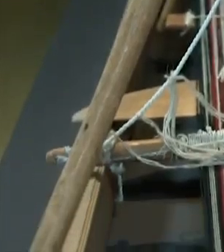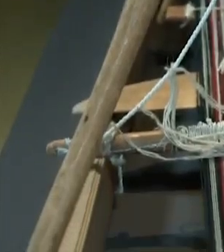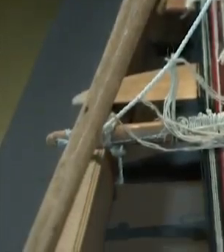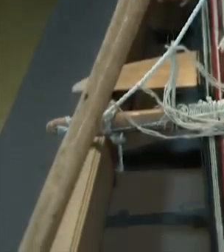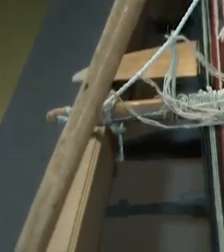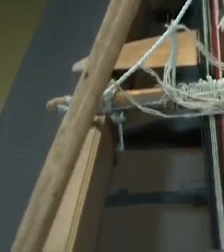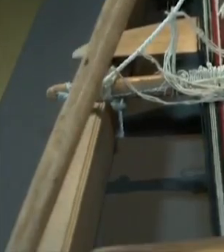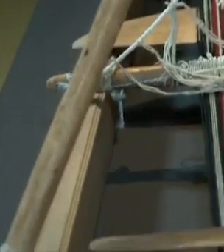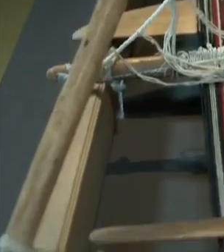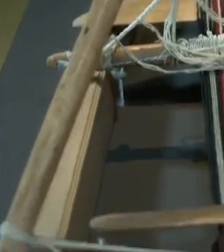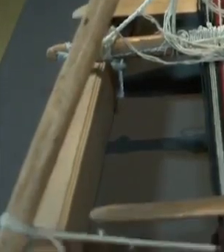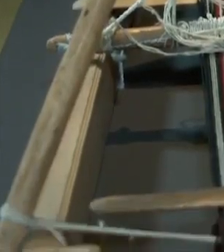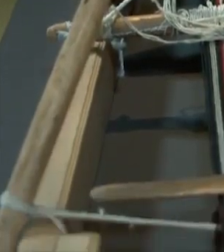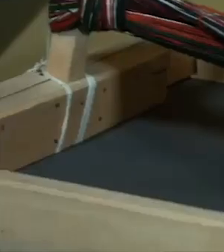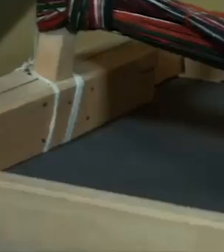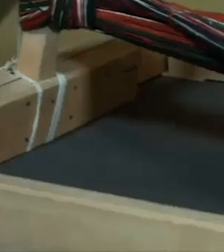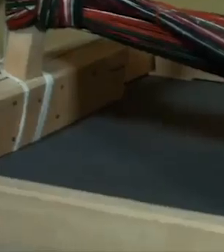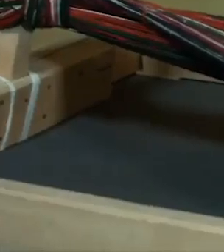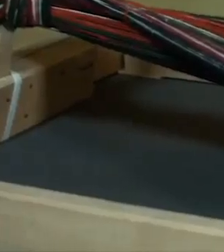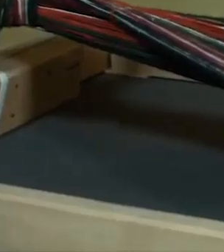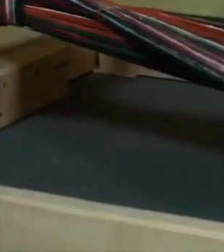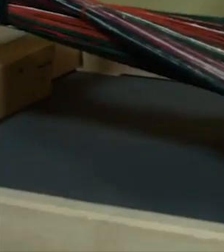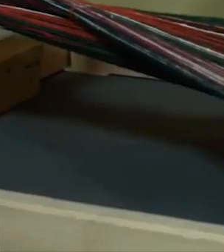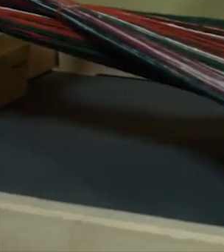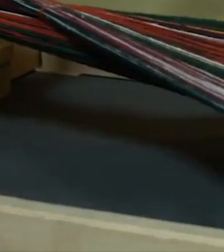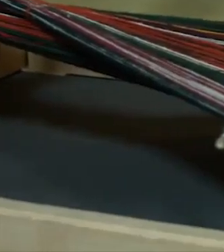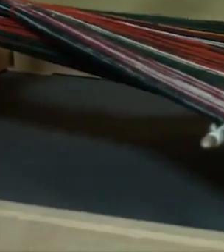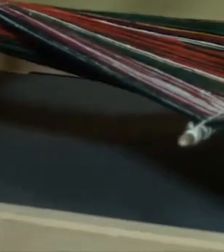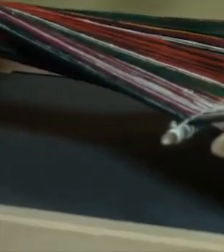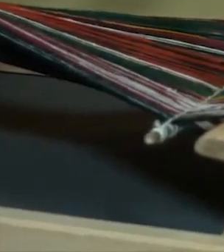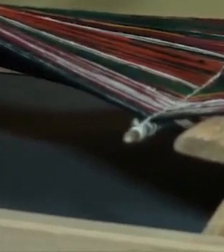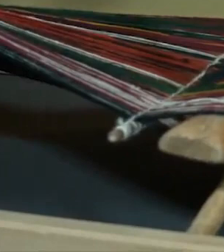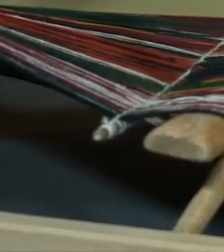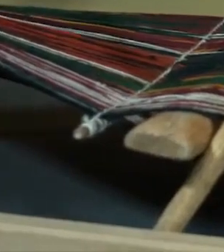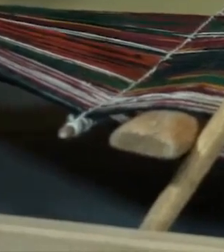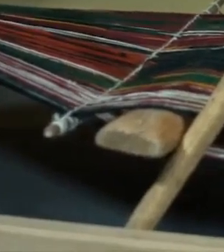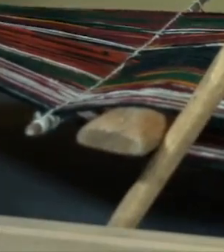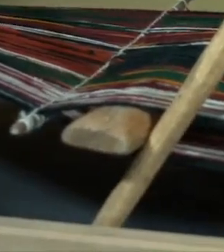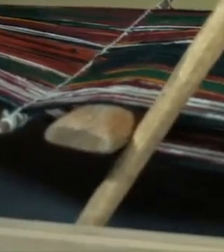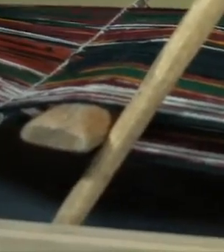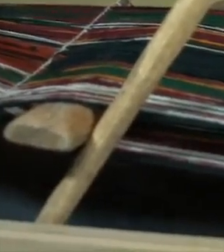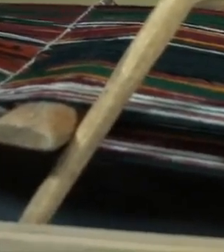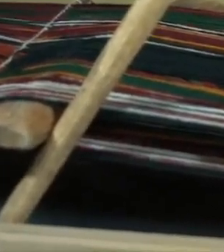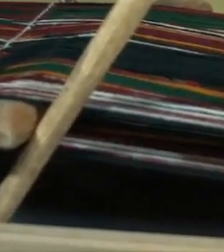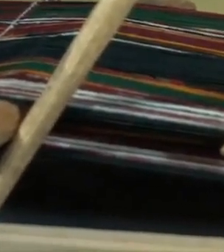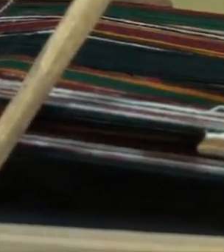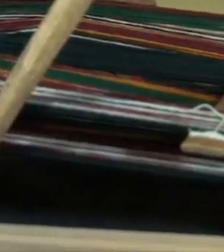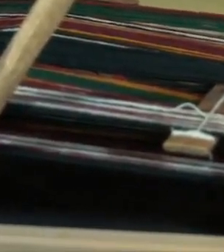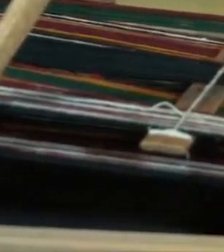yığılıb söküldüyünə görə maldarlıqla məşğul olan ailələrdə daha çox istifadə olunurdu.